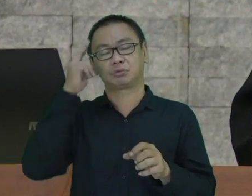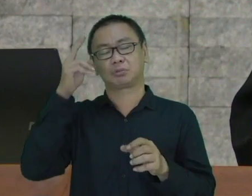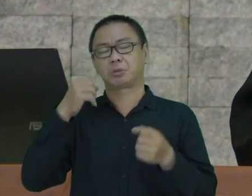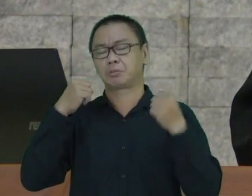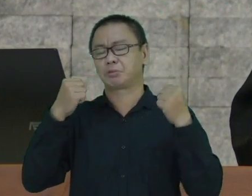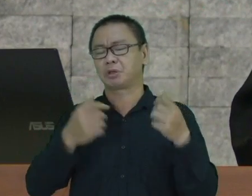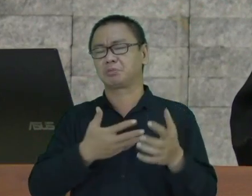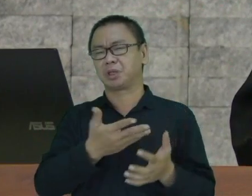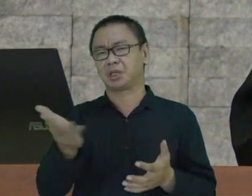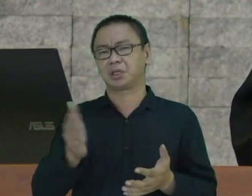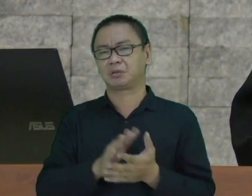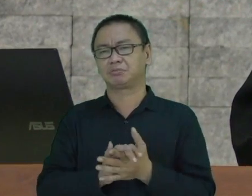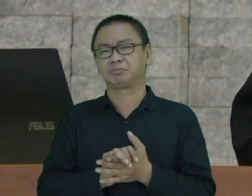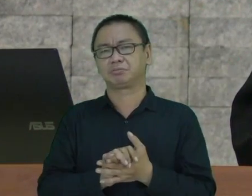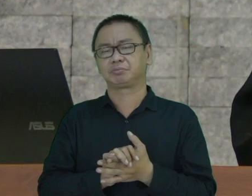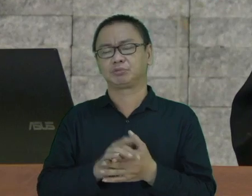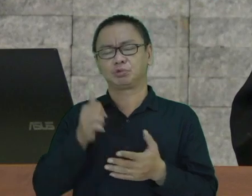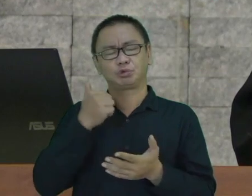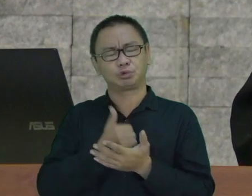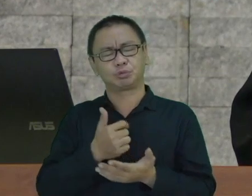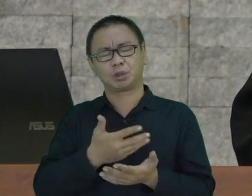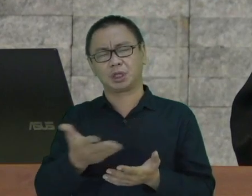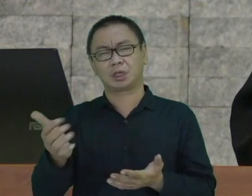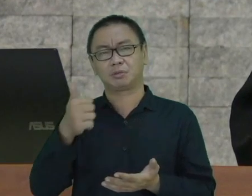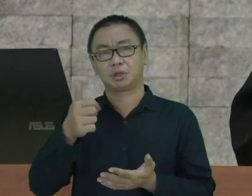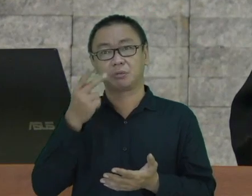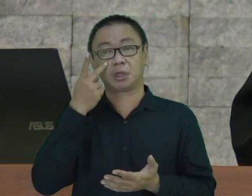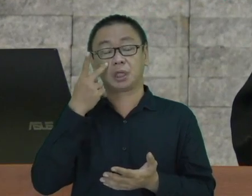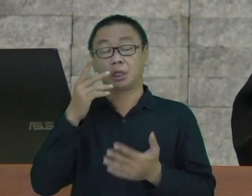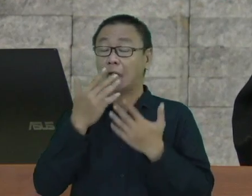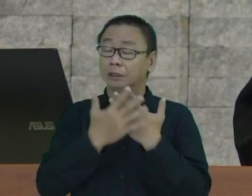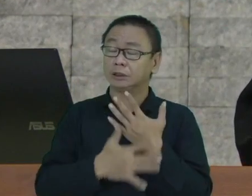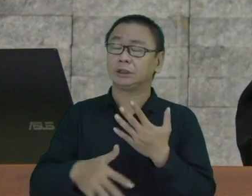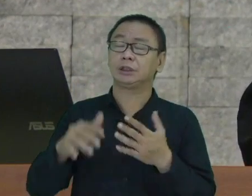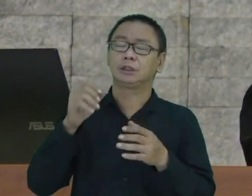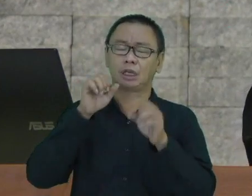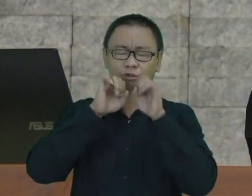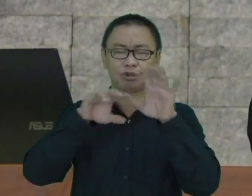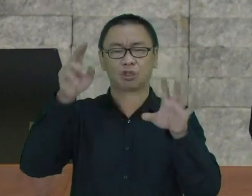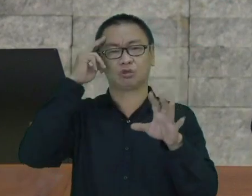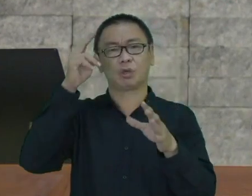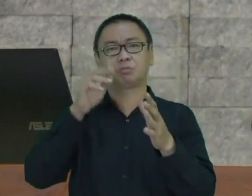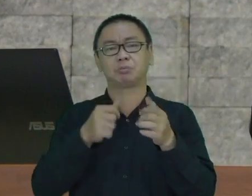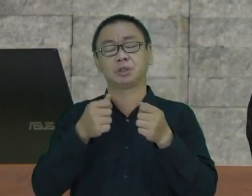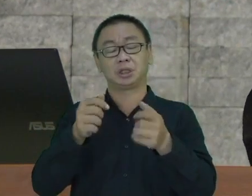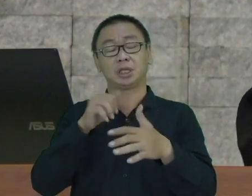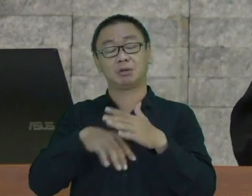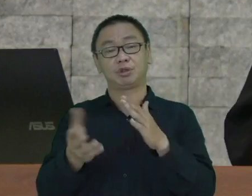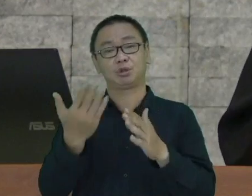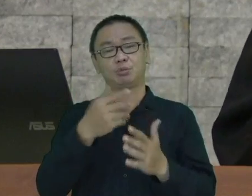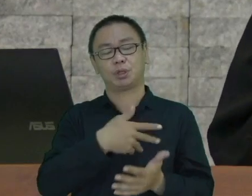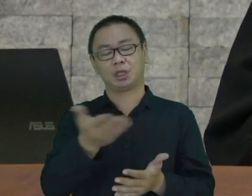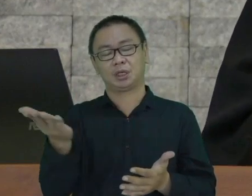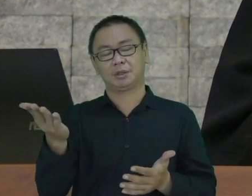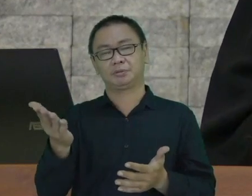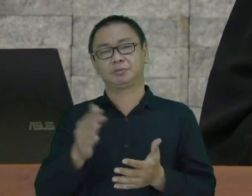sehingga dengan demikian sungguh mereka boleh melihat akan kasih karunia yang Tuhan berikan di dalam hidup mereka begitu